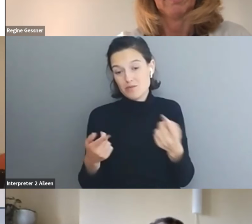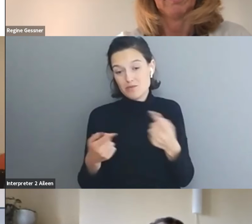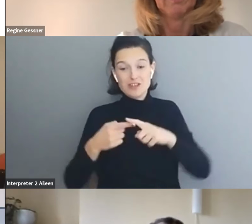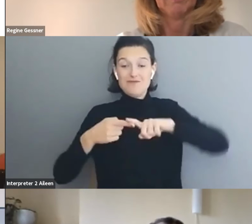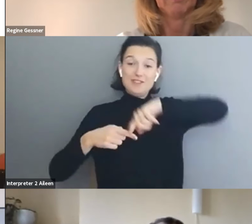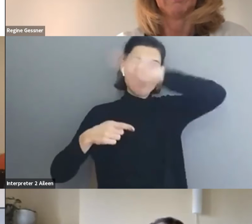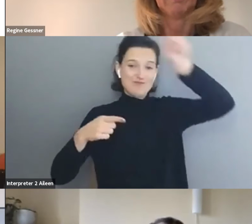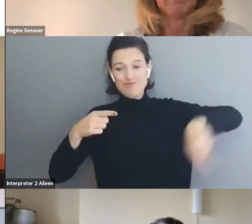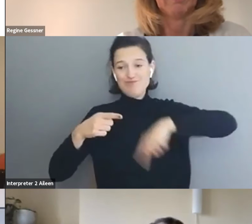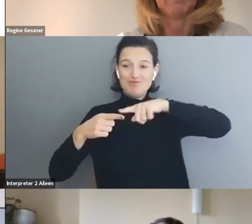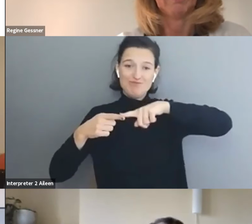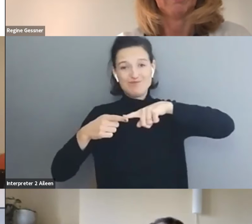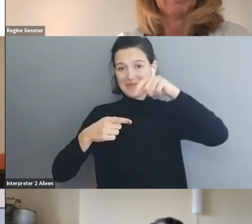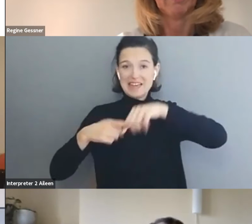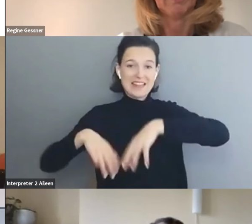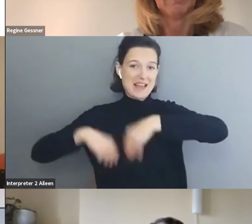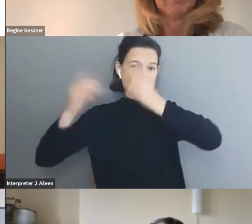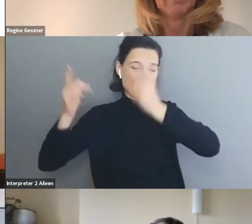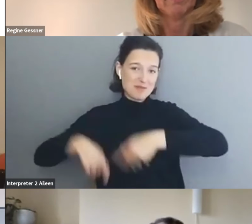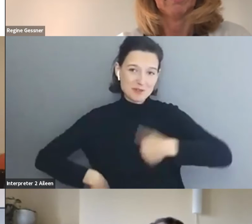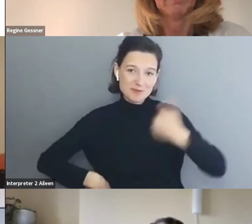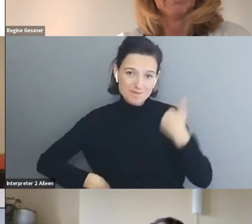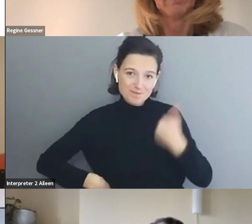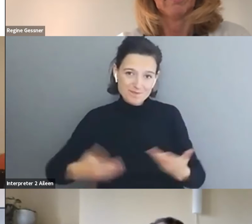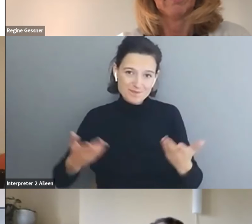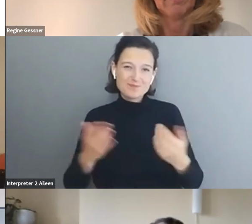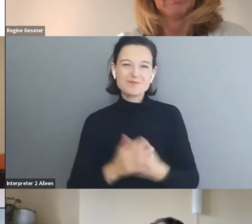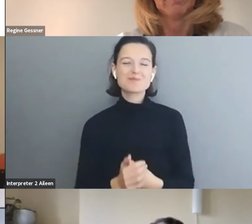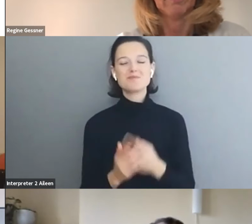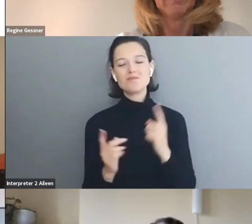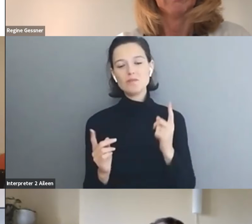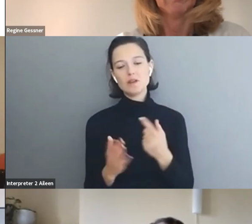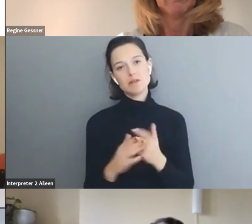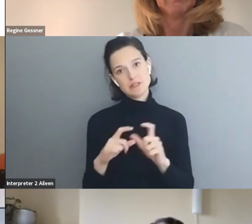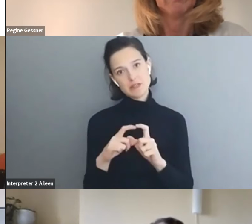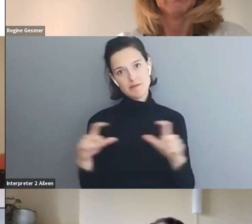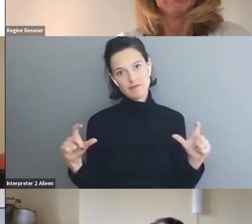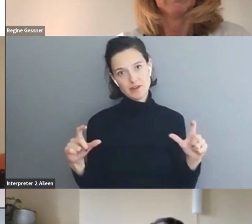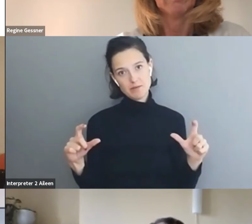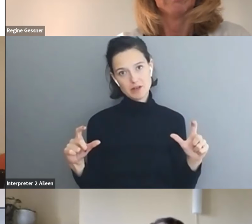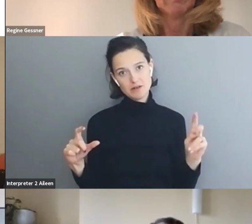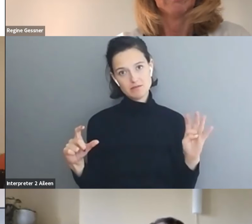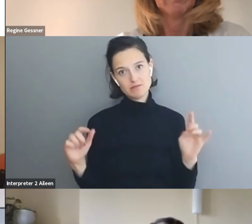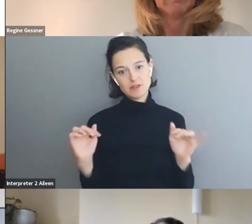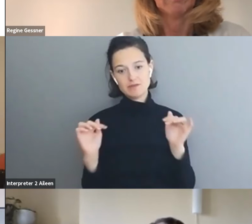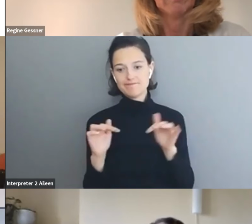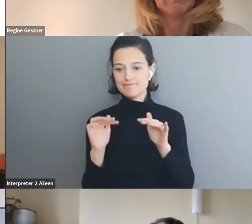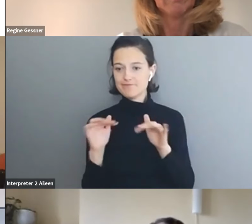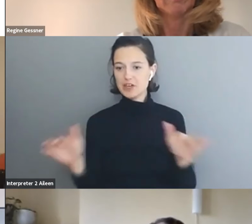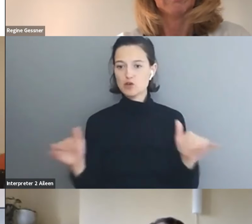Curriculum, das ist, denke ich, sehr, sehr wichtig, aber auch für eine Wirkung in die Unternehmen und in die Wirtschaft hinein. Ich glaube, das ist ein zentraler Faktor.